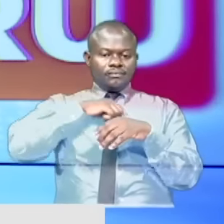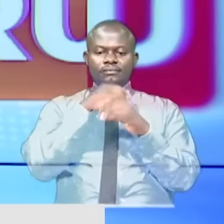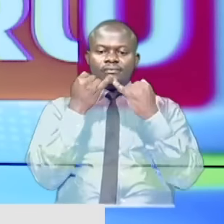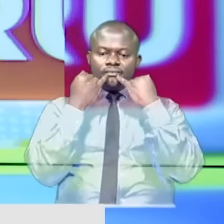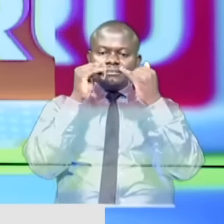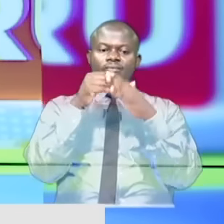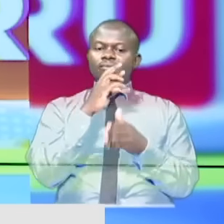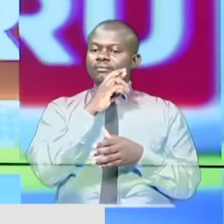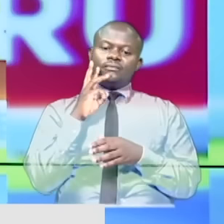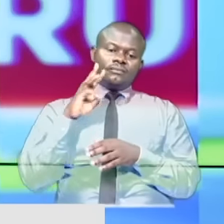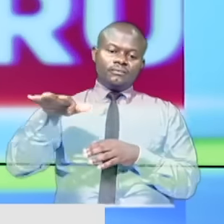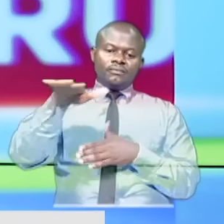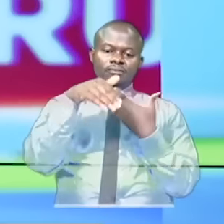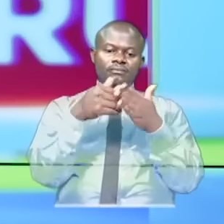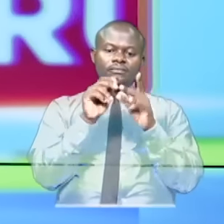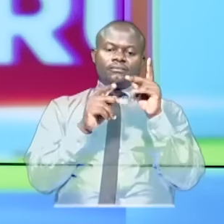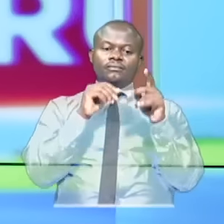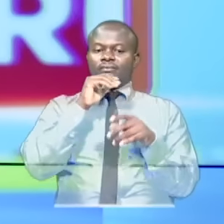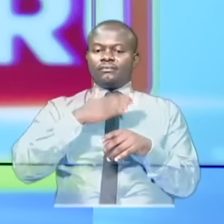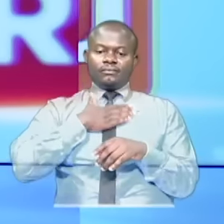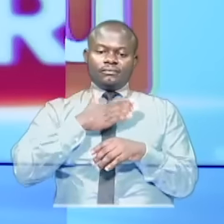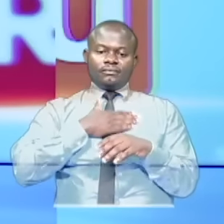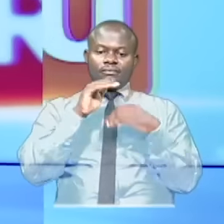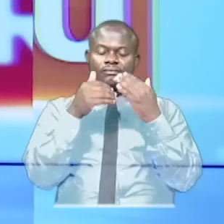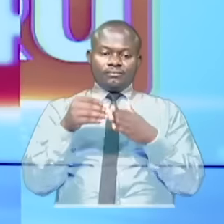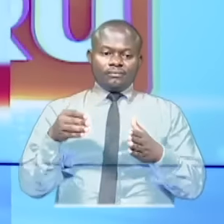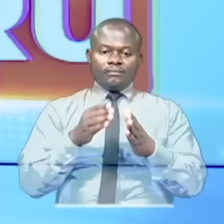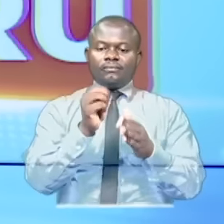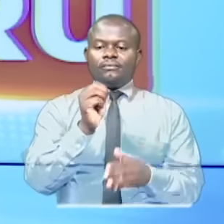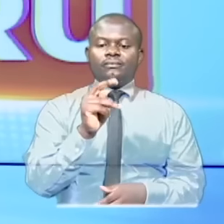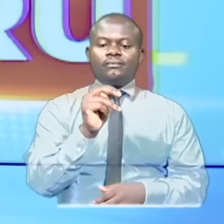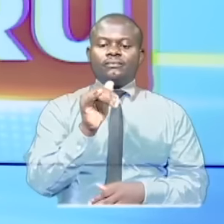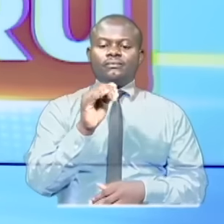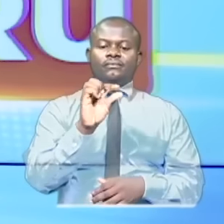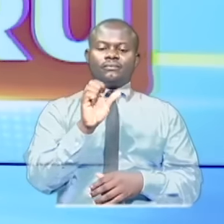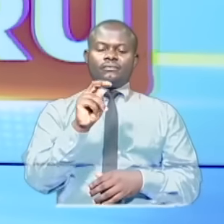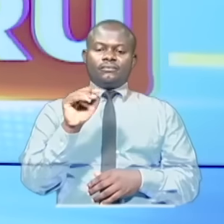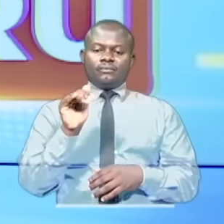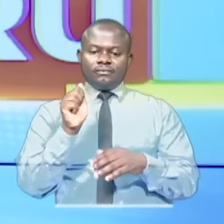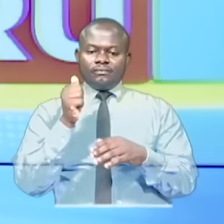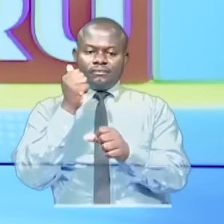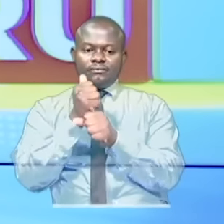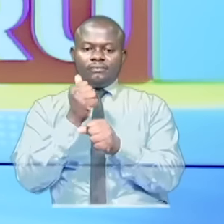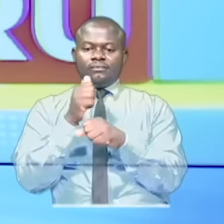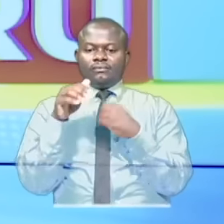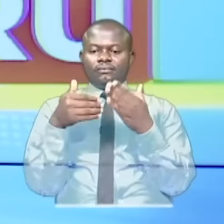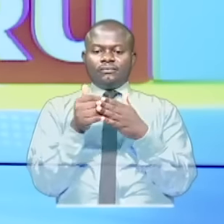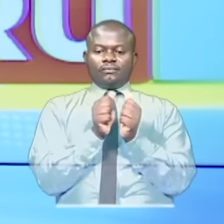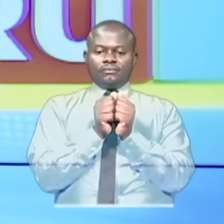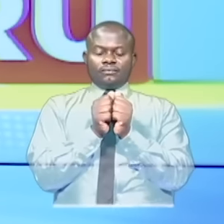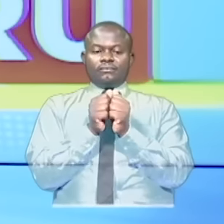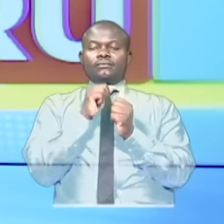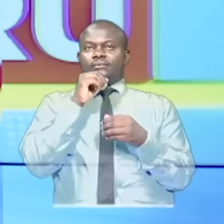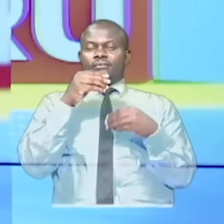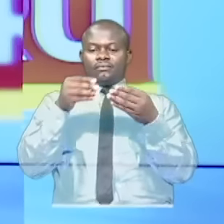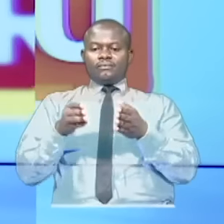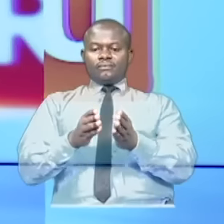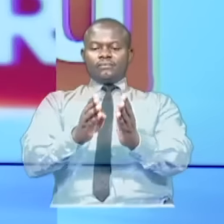ko Hirwamagana hari abaturage binubira ko umuhanda Munyiginya Gishari urimo gukorwa utahawe